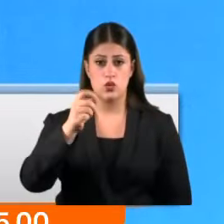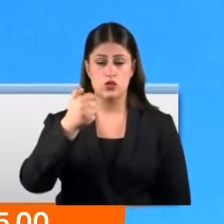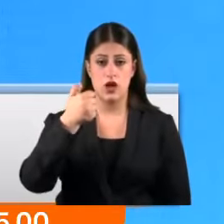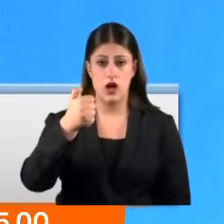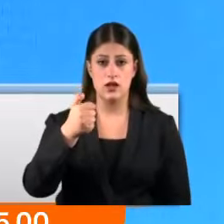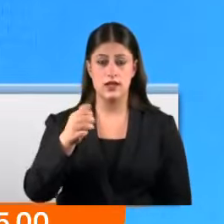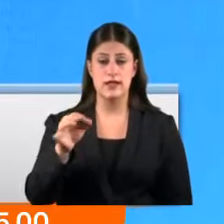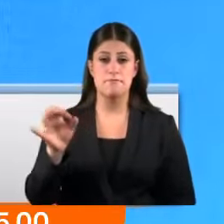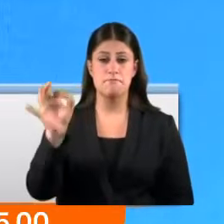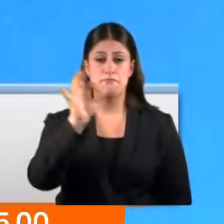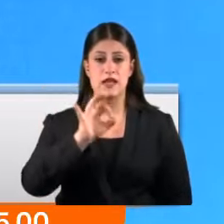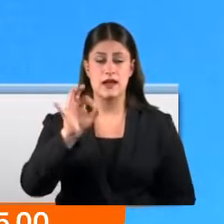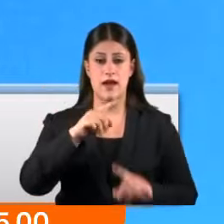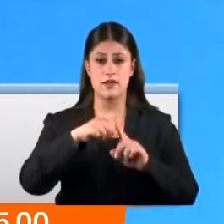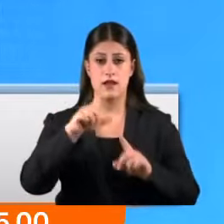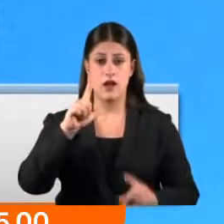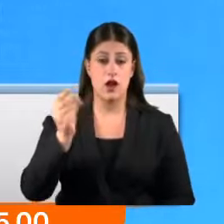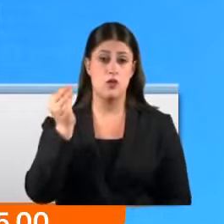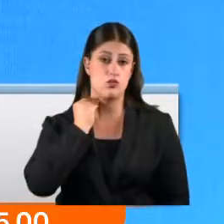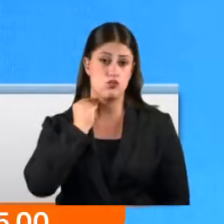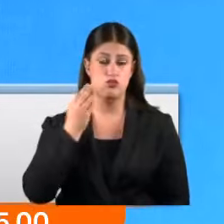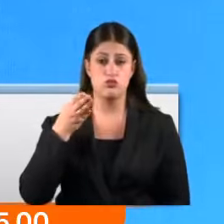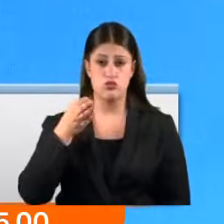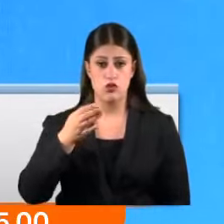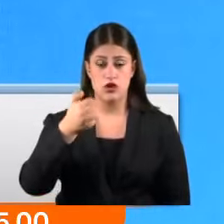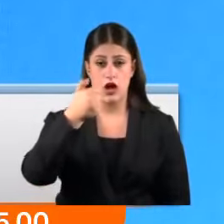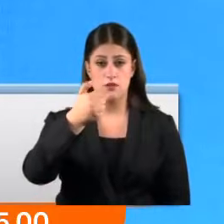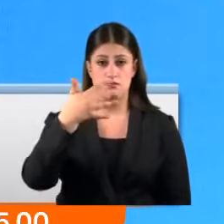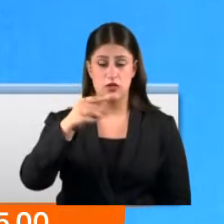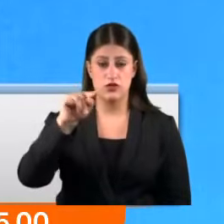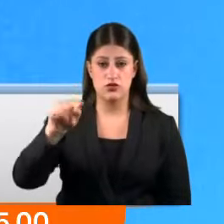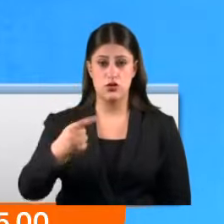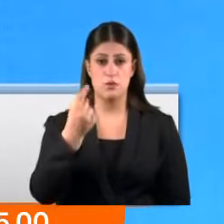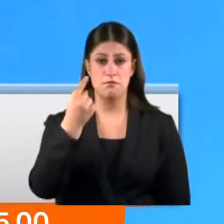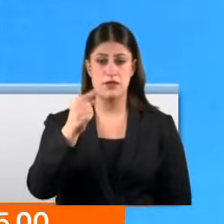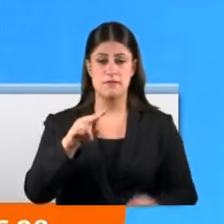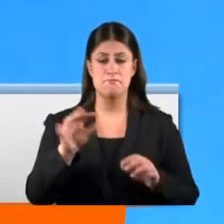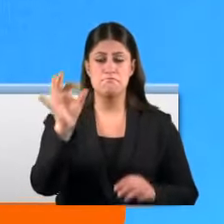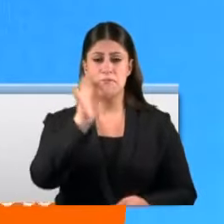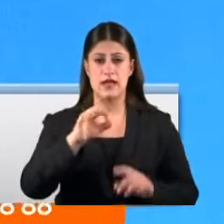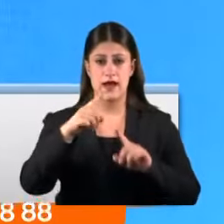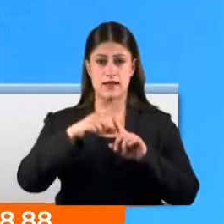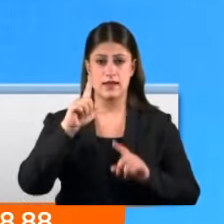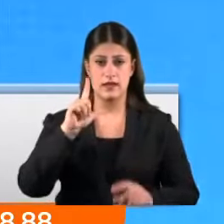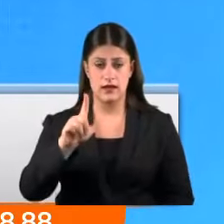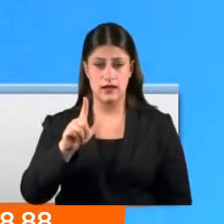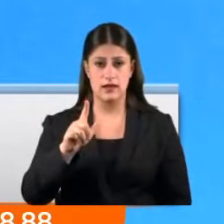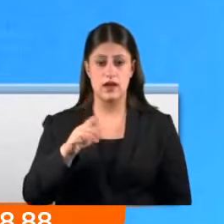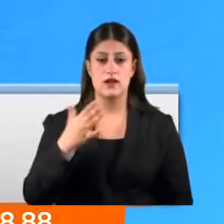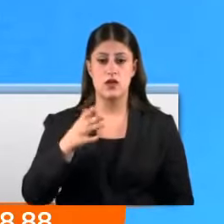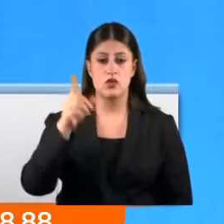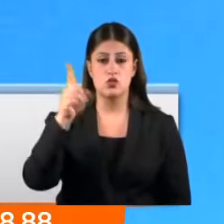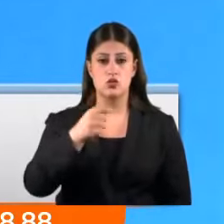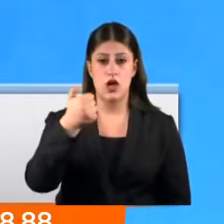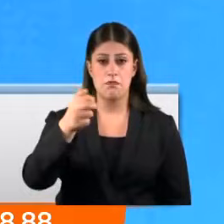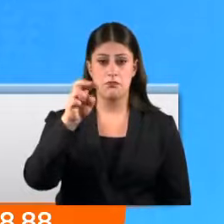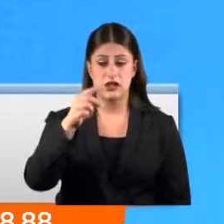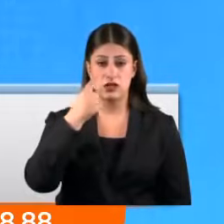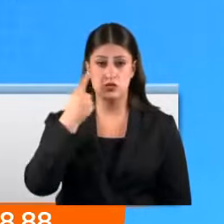96 milyar liralık borcun 65,1 milyar lirası yani